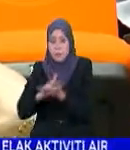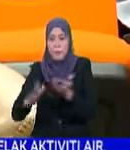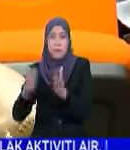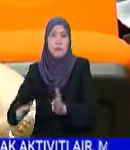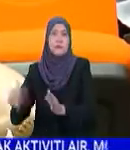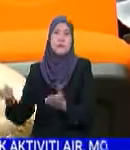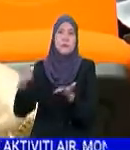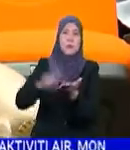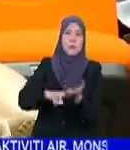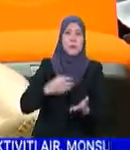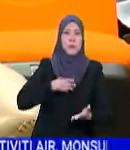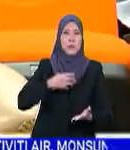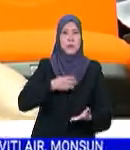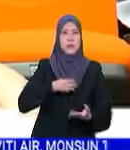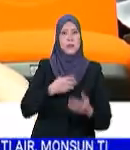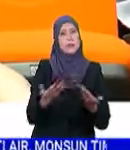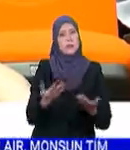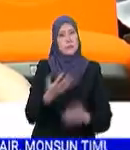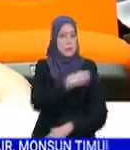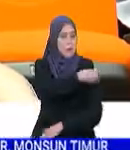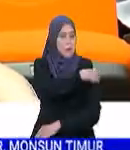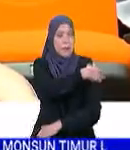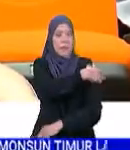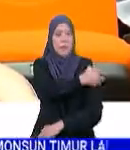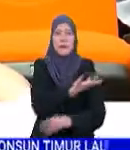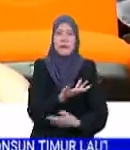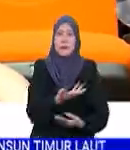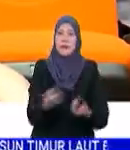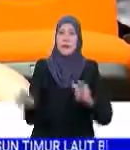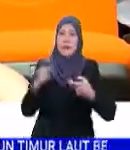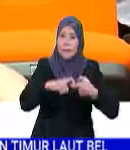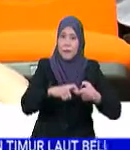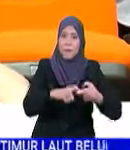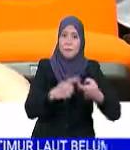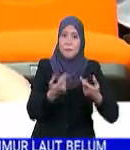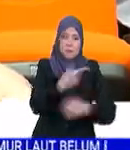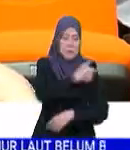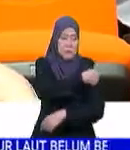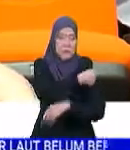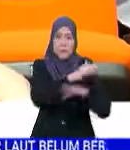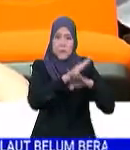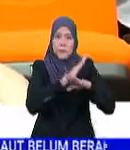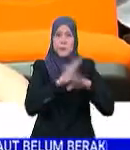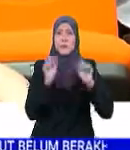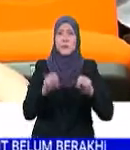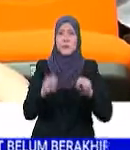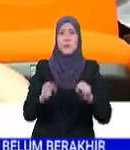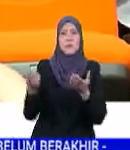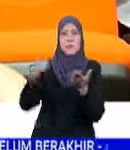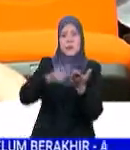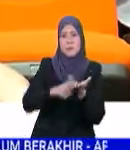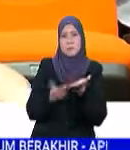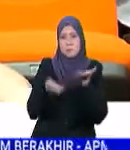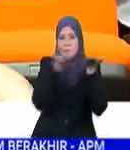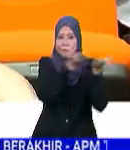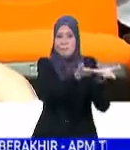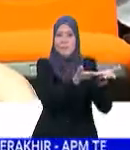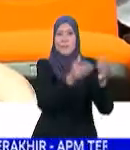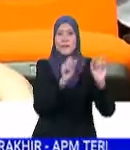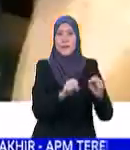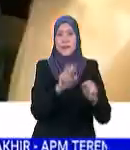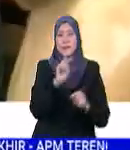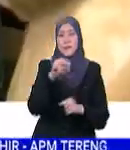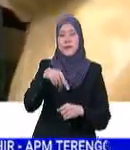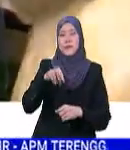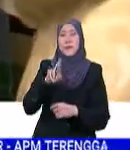yang kita sarankan apapun yang berkaitan dengan reaksi boleh buat laporan-laporan itu enviar ia akan mengambil data